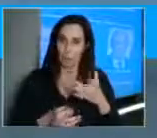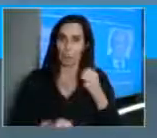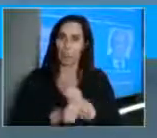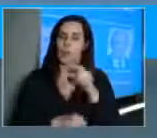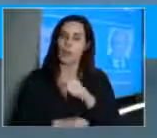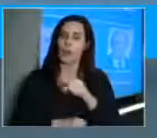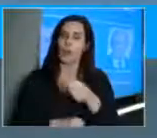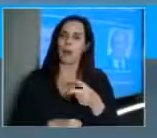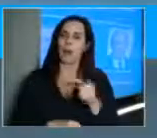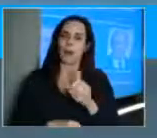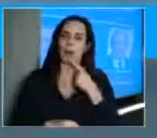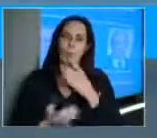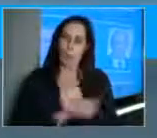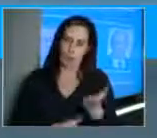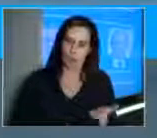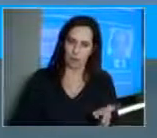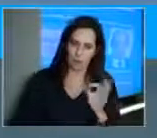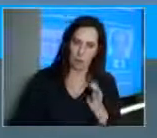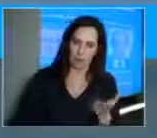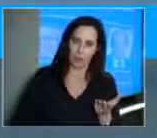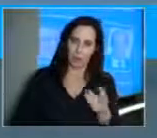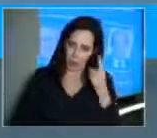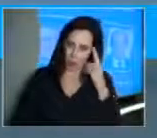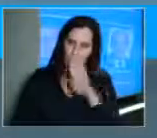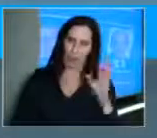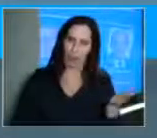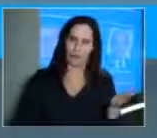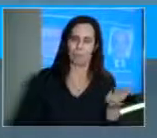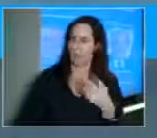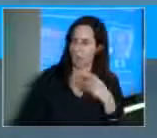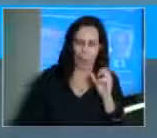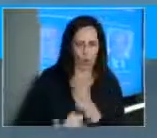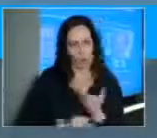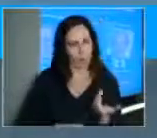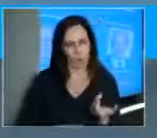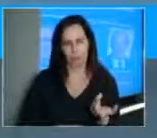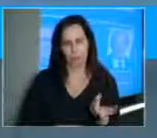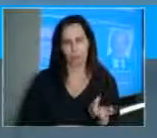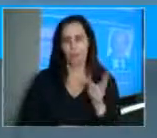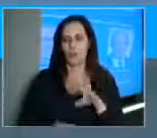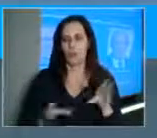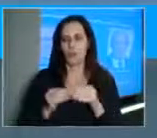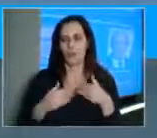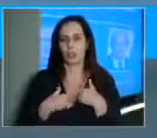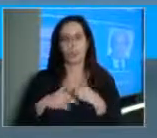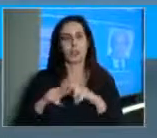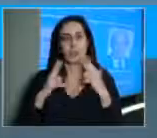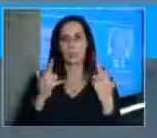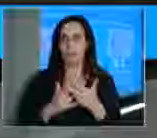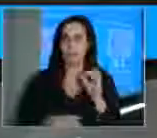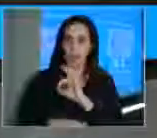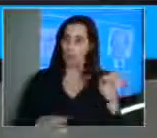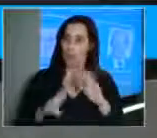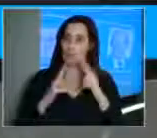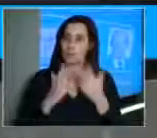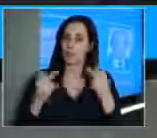עושה גם עליכם ספין. לא, באמת, כאילו, הרי אתה יודע, אנחנו לא עושים ספין, יש איתנו צוות נהדר,